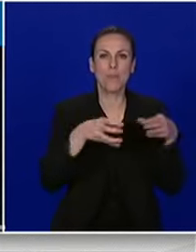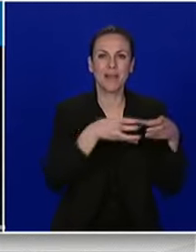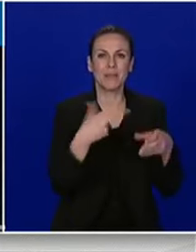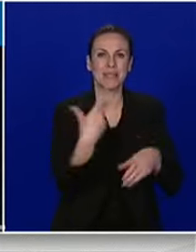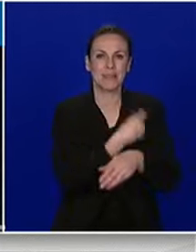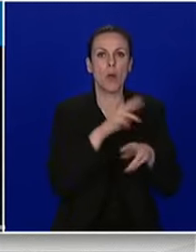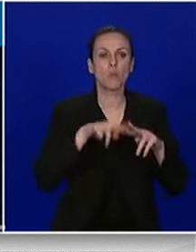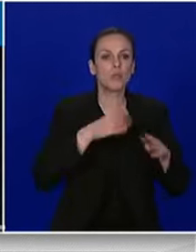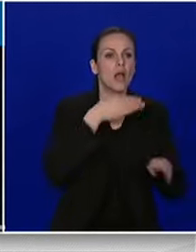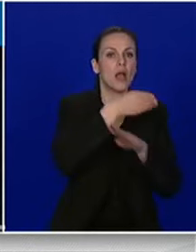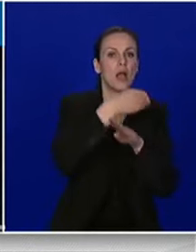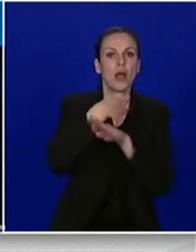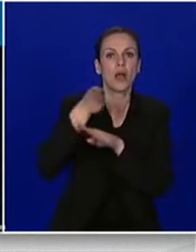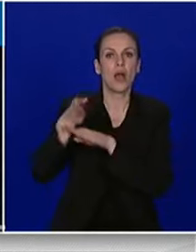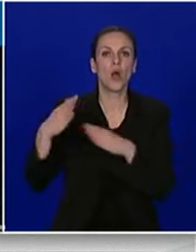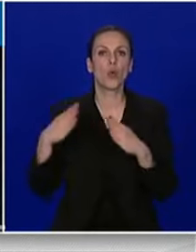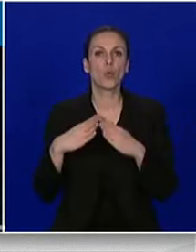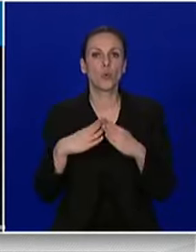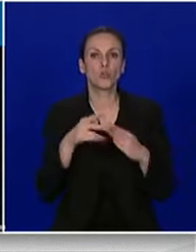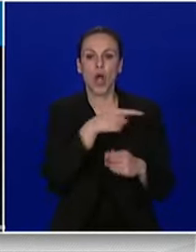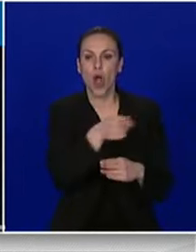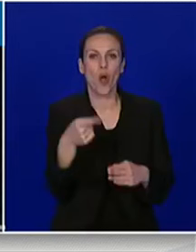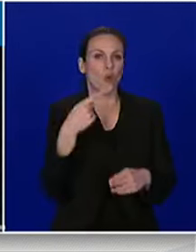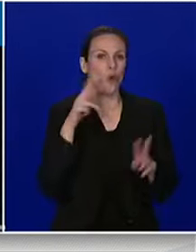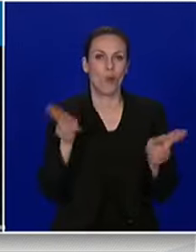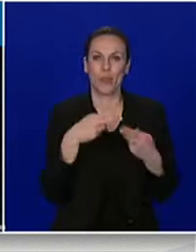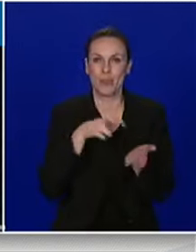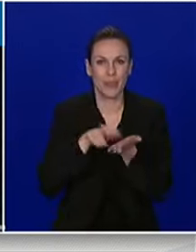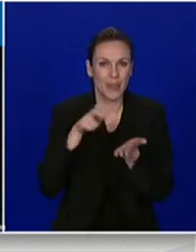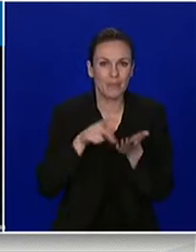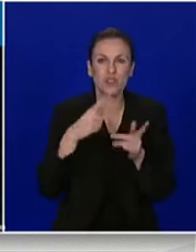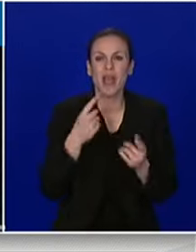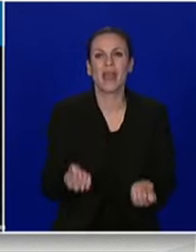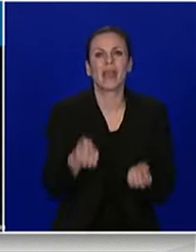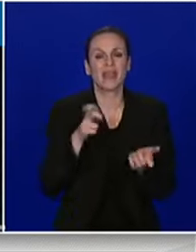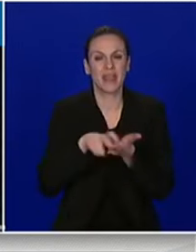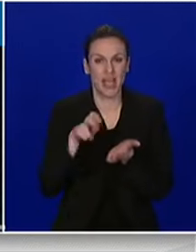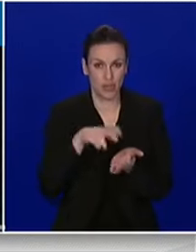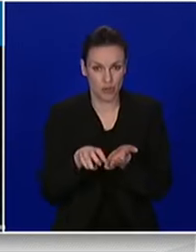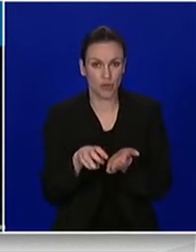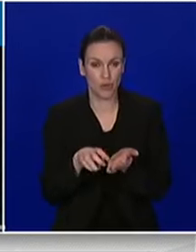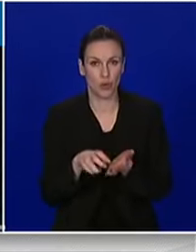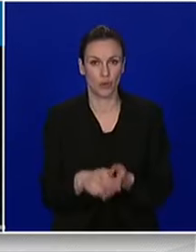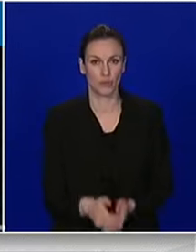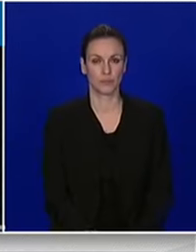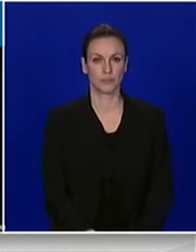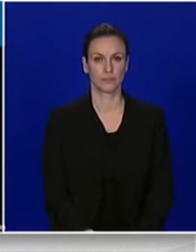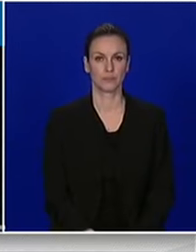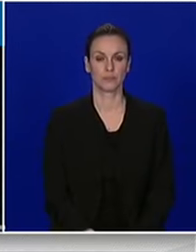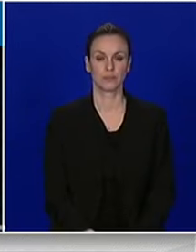odlaze na kućnu adresu onih koji su nepokretni ili teže pokretni.